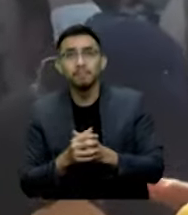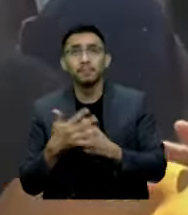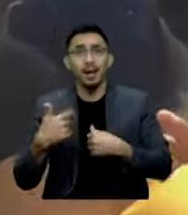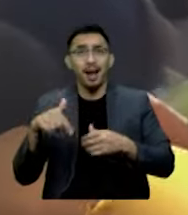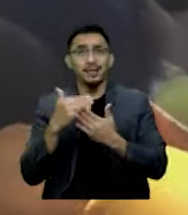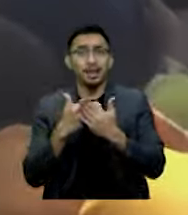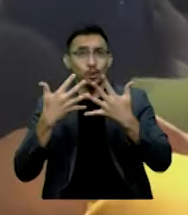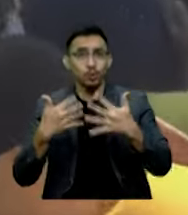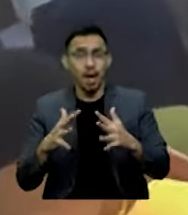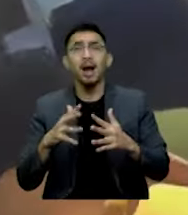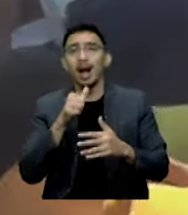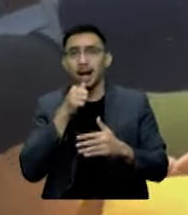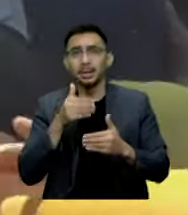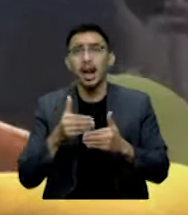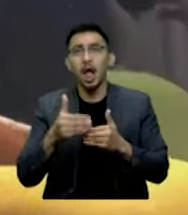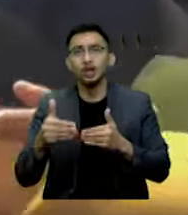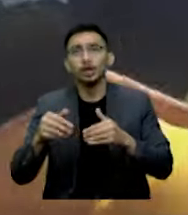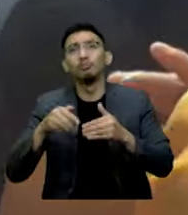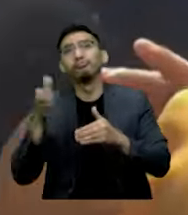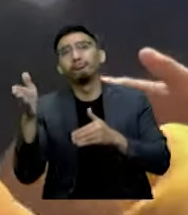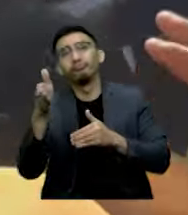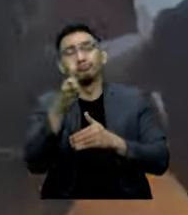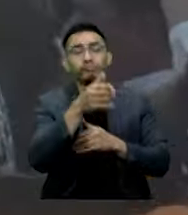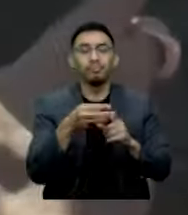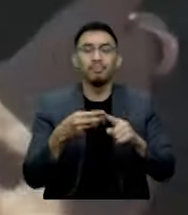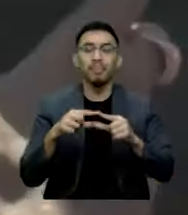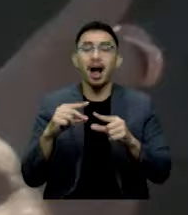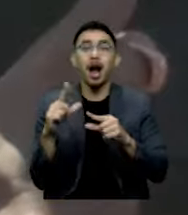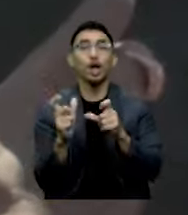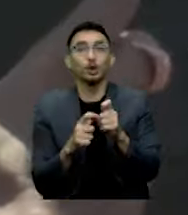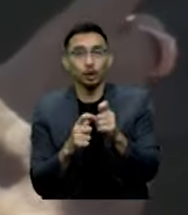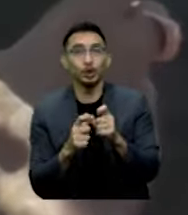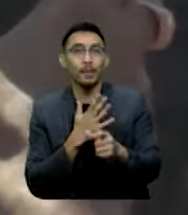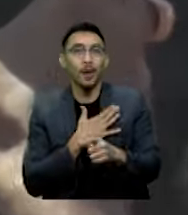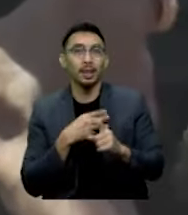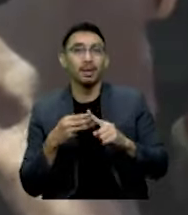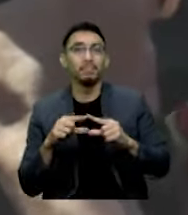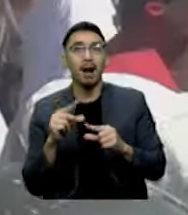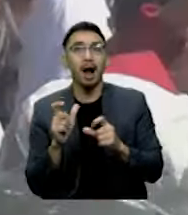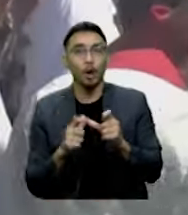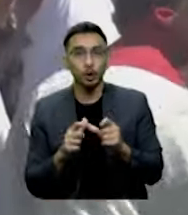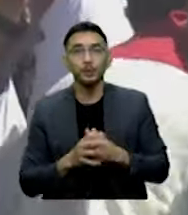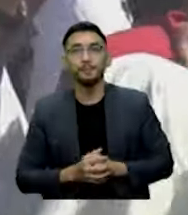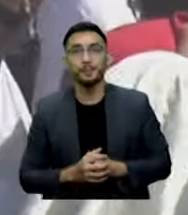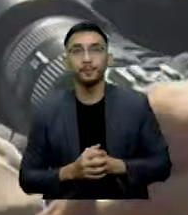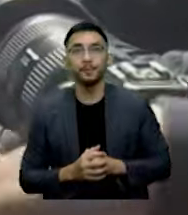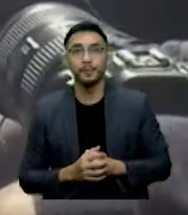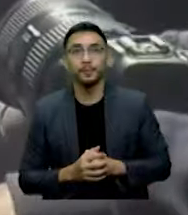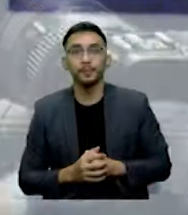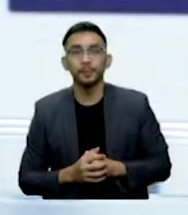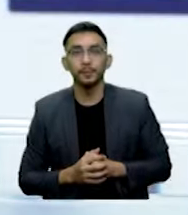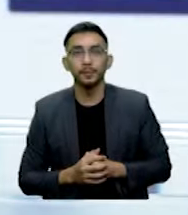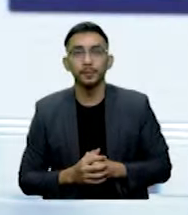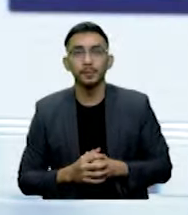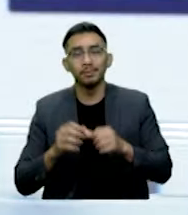Anies melanjutkan safari politiknya dengan menyapa warga Kecamatan Barus. Kita berkumpul di sini. Partainya apa? Di bagian